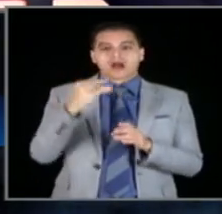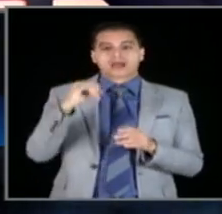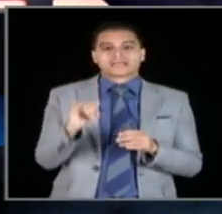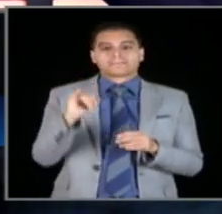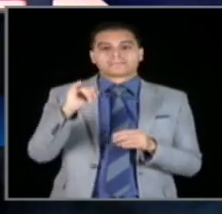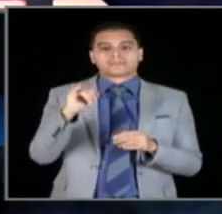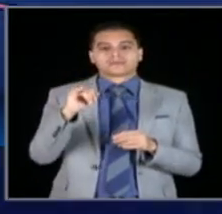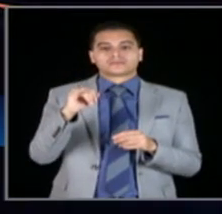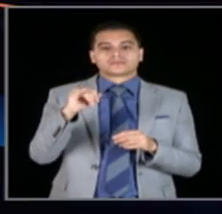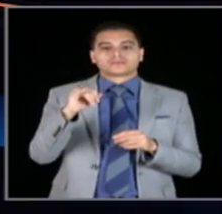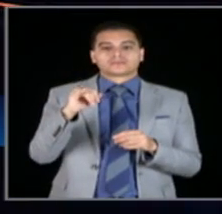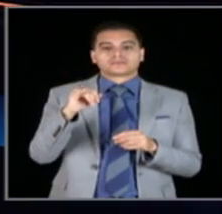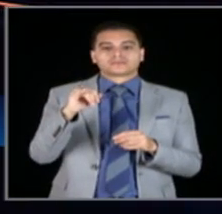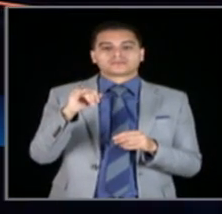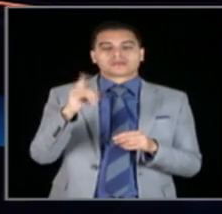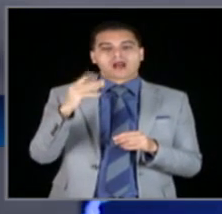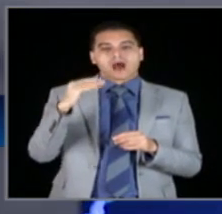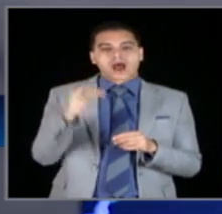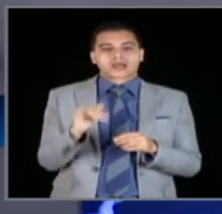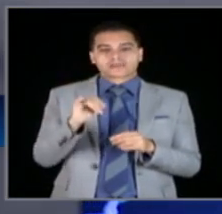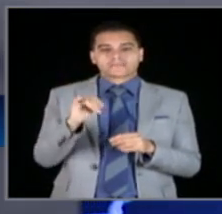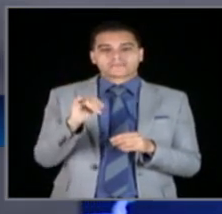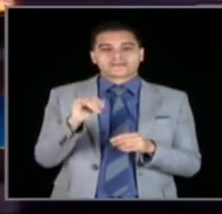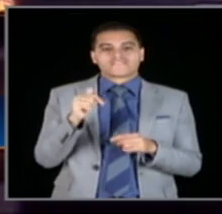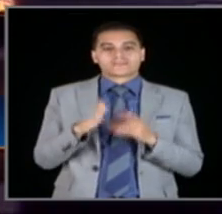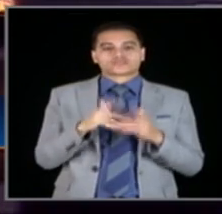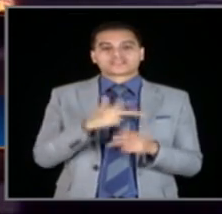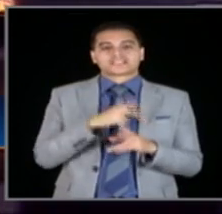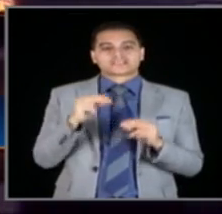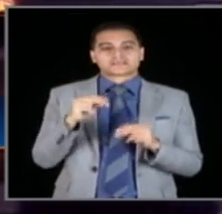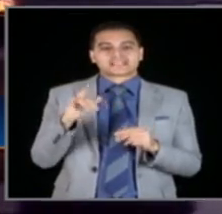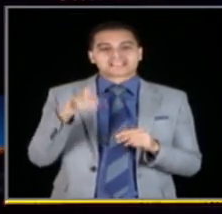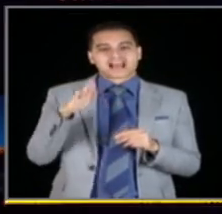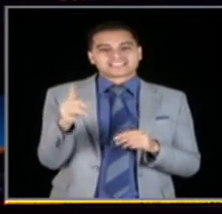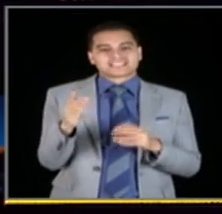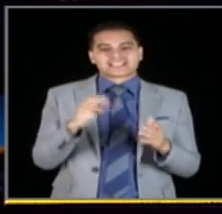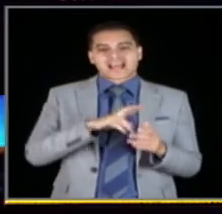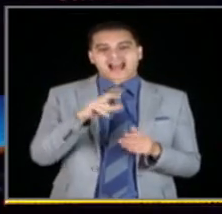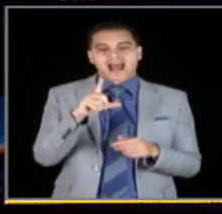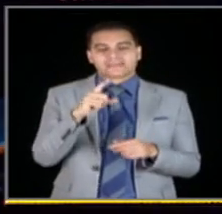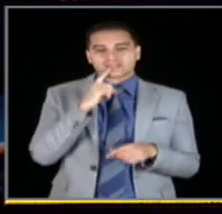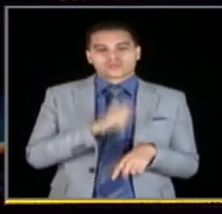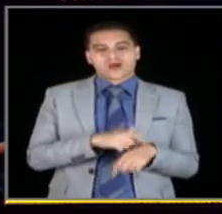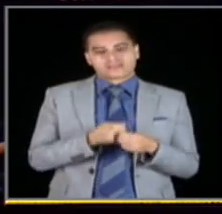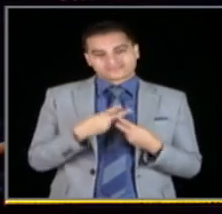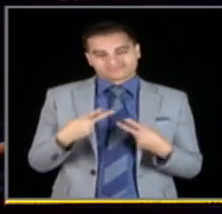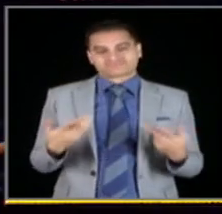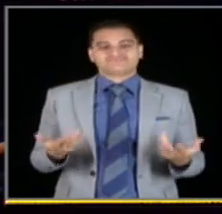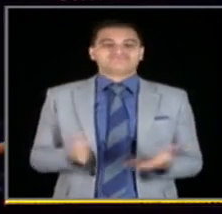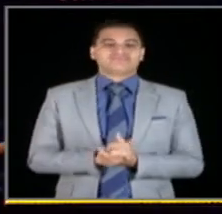المسلسل الذي يحمل نفس الاسم؟ ياسر جلال. كان الوقت خلص، هارد لك، تعالي مكاني.